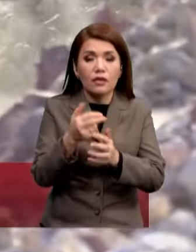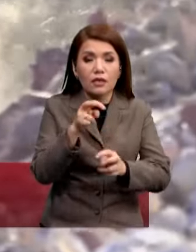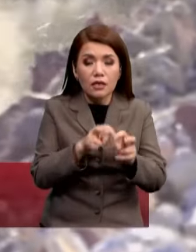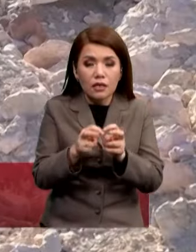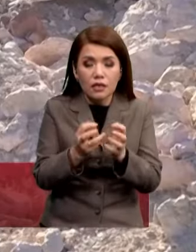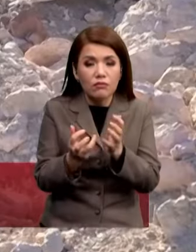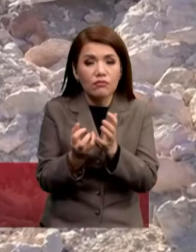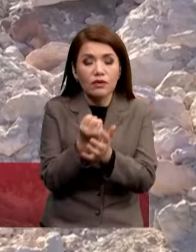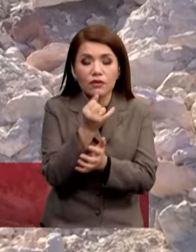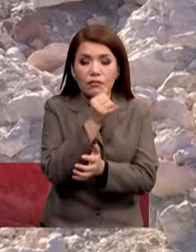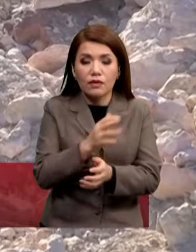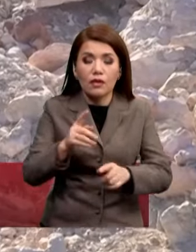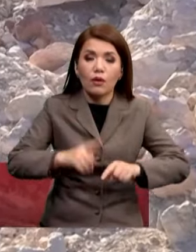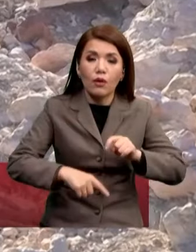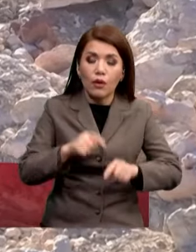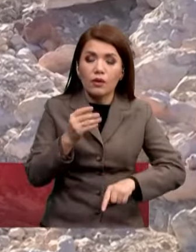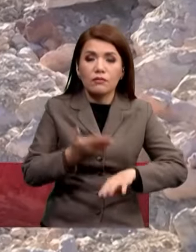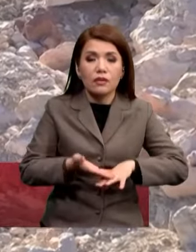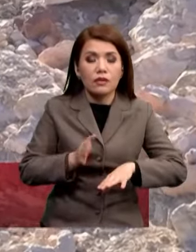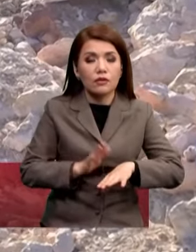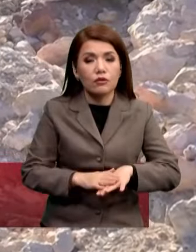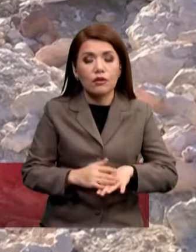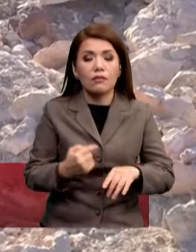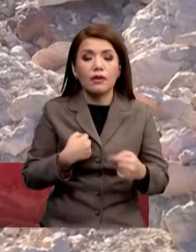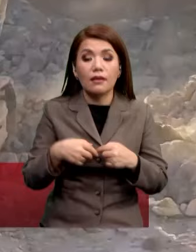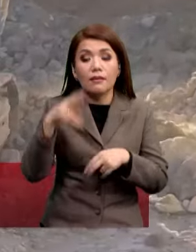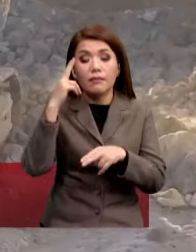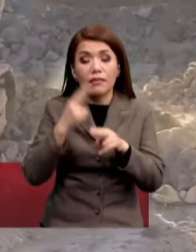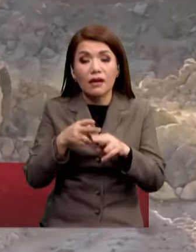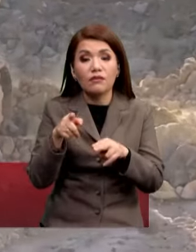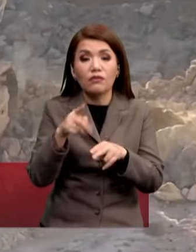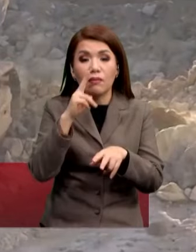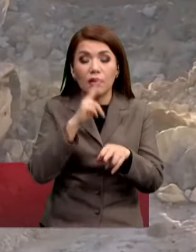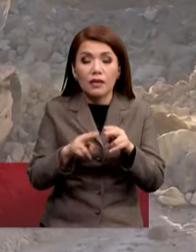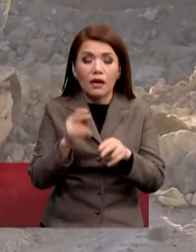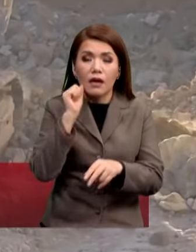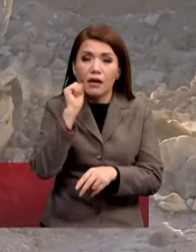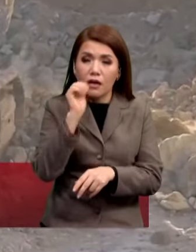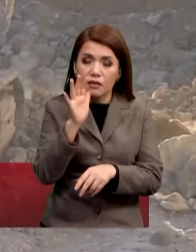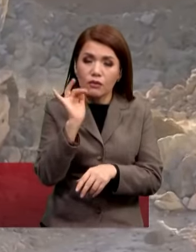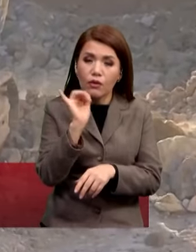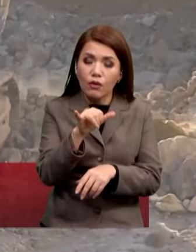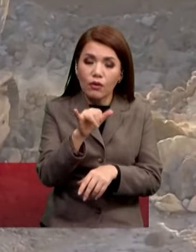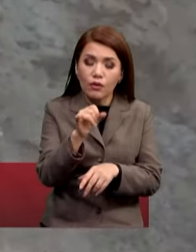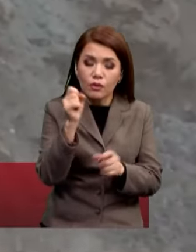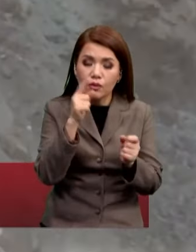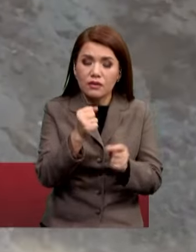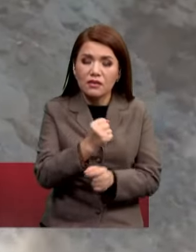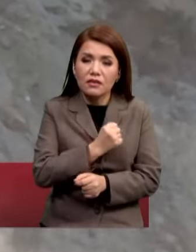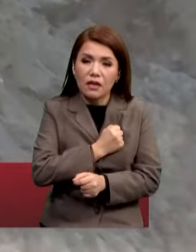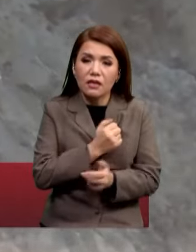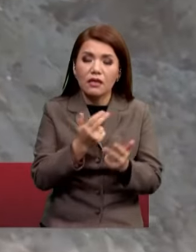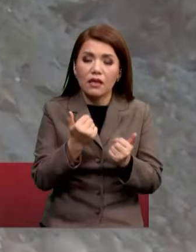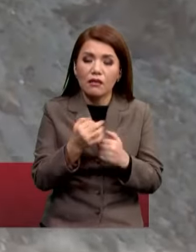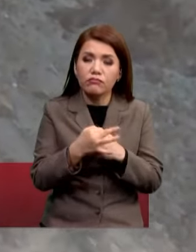автобуса. Но тяжелее всего родным и близким пострадавших. Брат пропавшего спасателя каждый день приезжает на место трагедии. Говорит, душа болит,